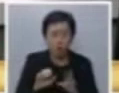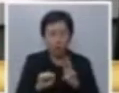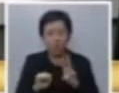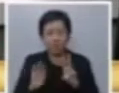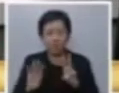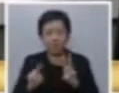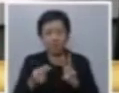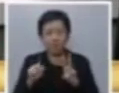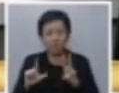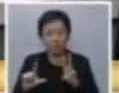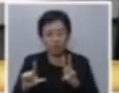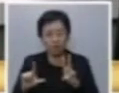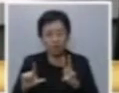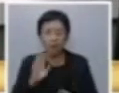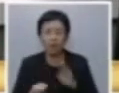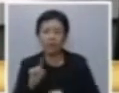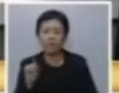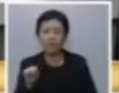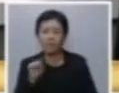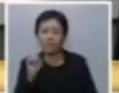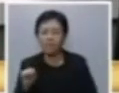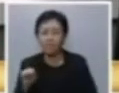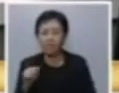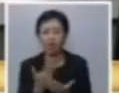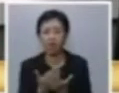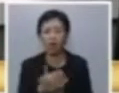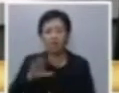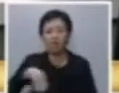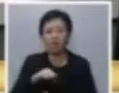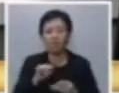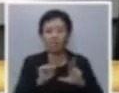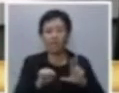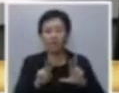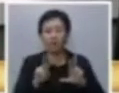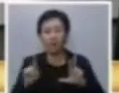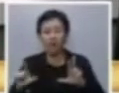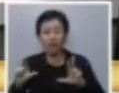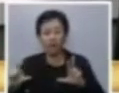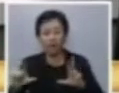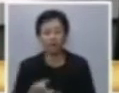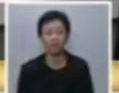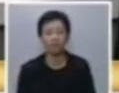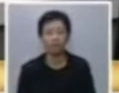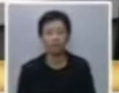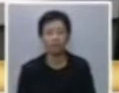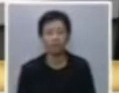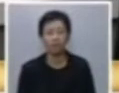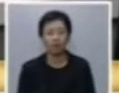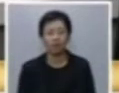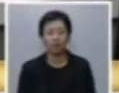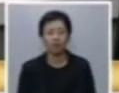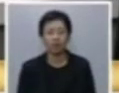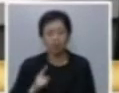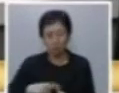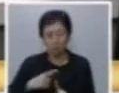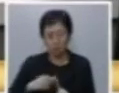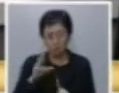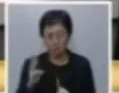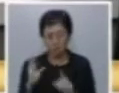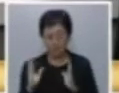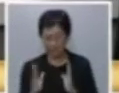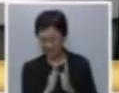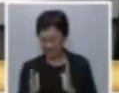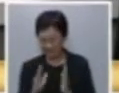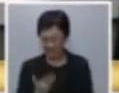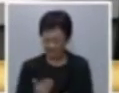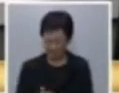640,000 ล้านคือ120ของเม็ดเงิน 3.2 ล้านล้านเนี่ยท่านมีเวลาแค่6เดือนง